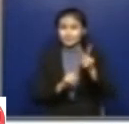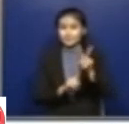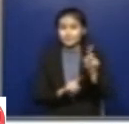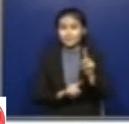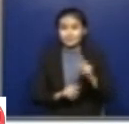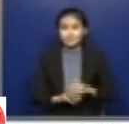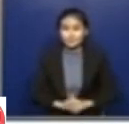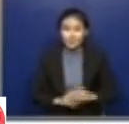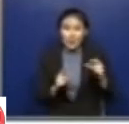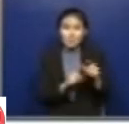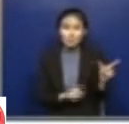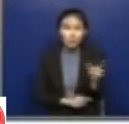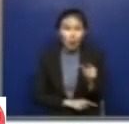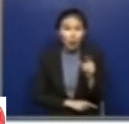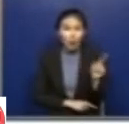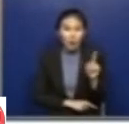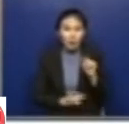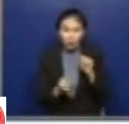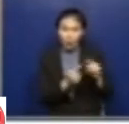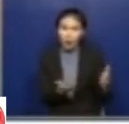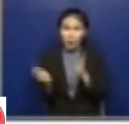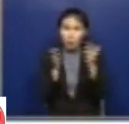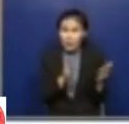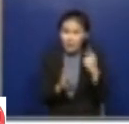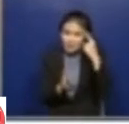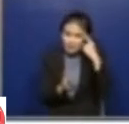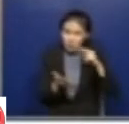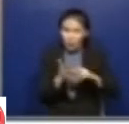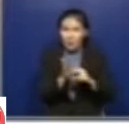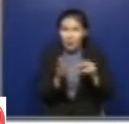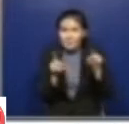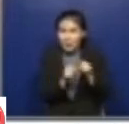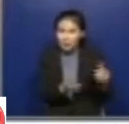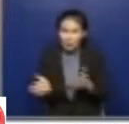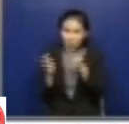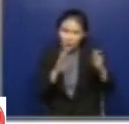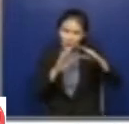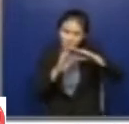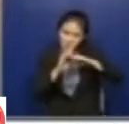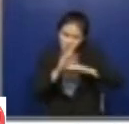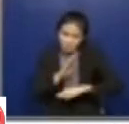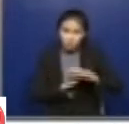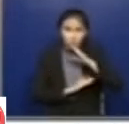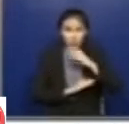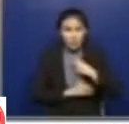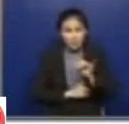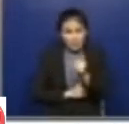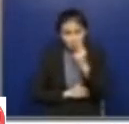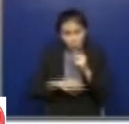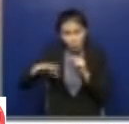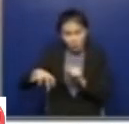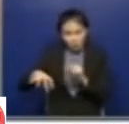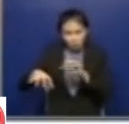สั้นๆเลยก็คือต้องเป็นกระบวนการ progressive rehabilitation หรือขณะที่ทำเหมืองไปก็ต้องฟื้นฟู